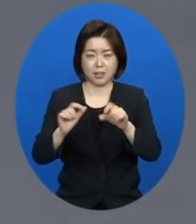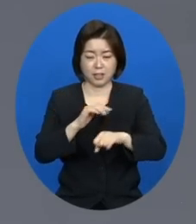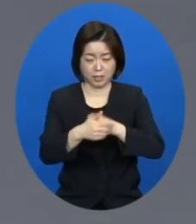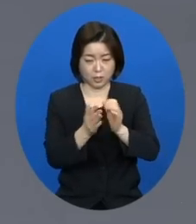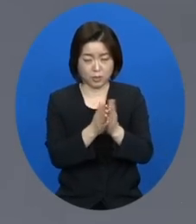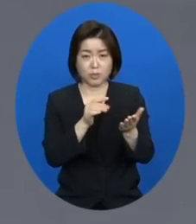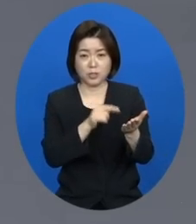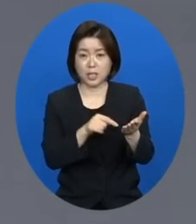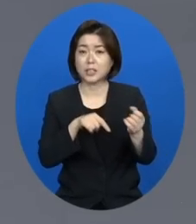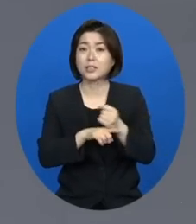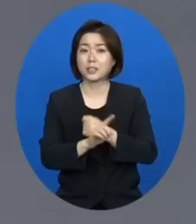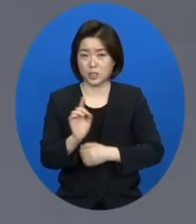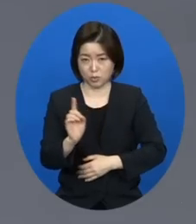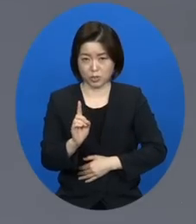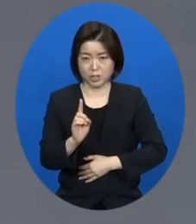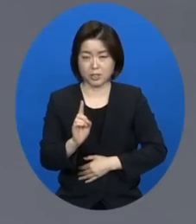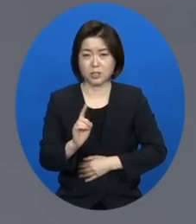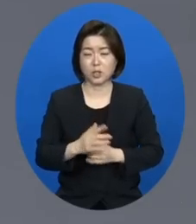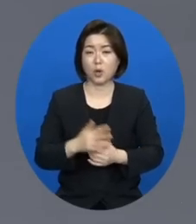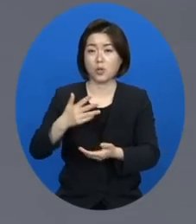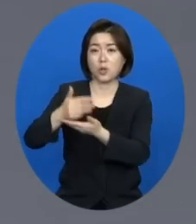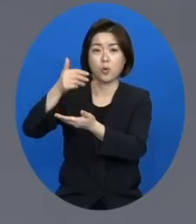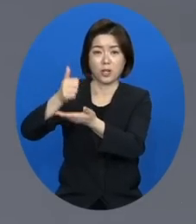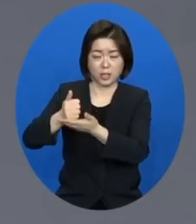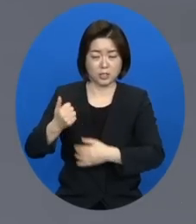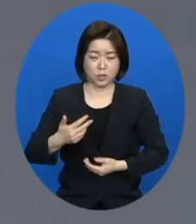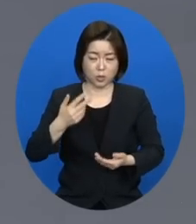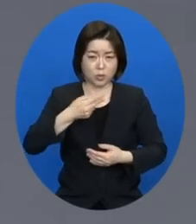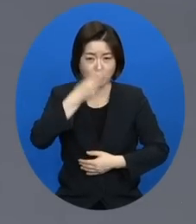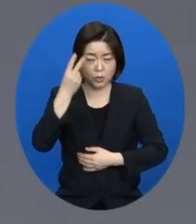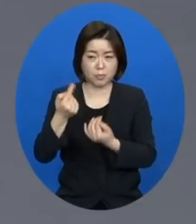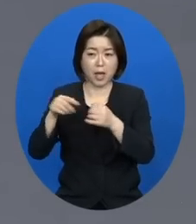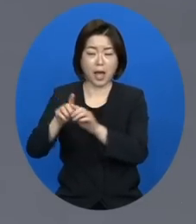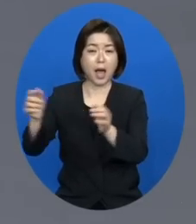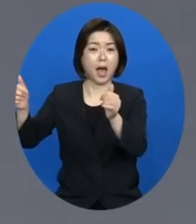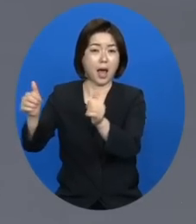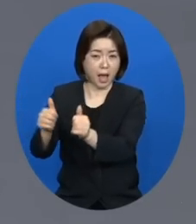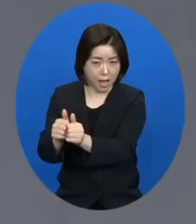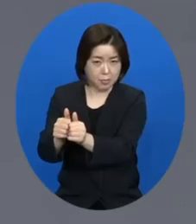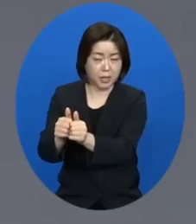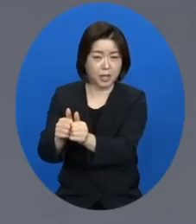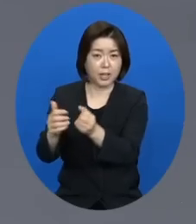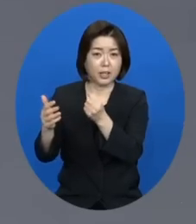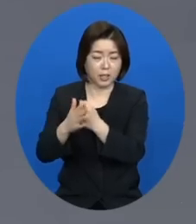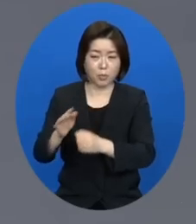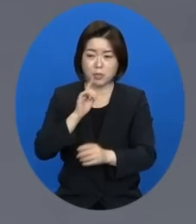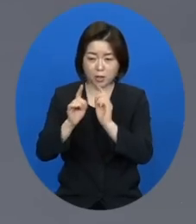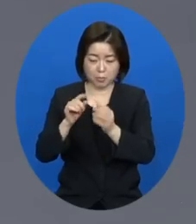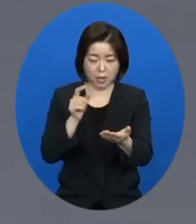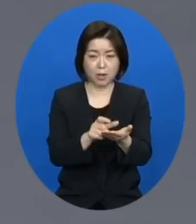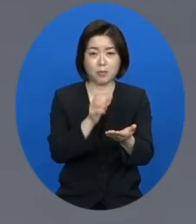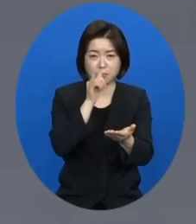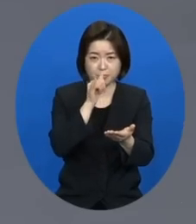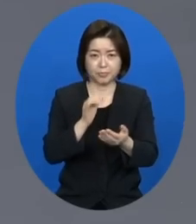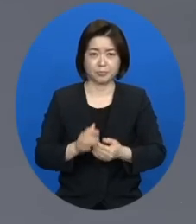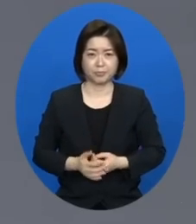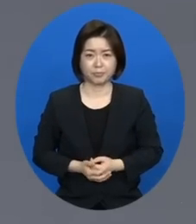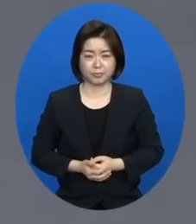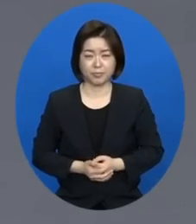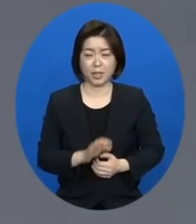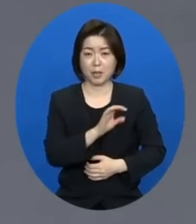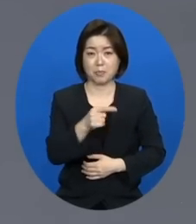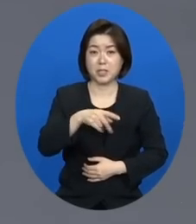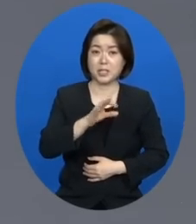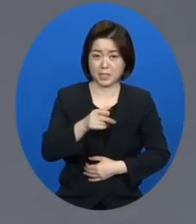수 있었던 이유를 여호와께서 요셉과 함께 하셨기 때문이라고 말씀을 해요. 이 피상성의